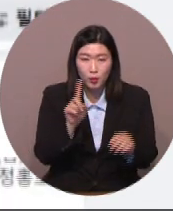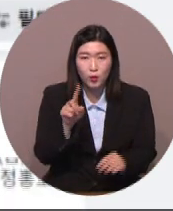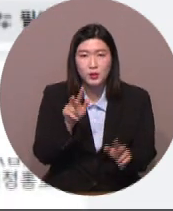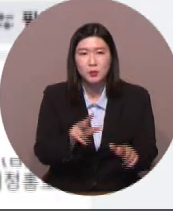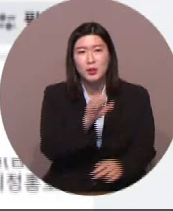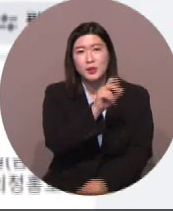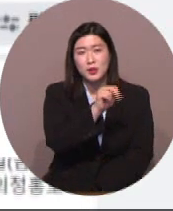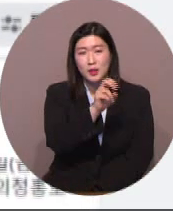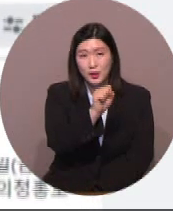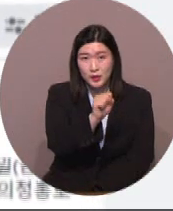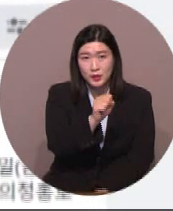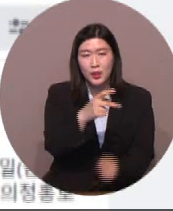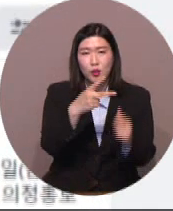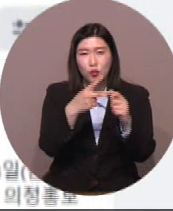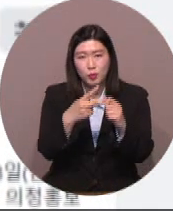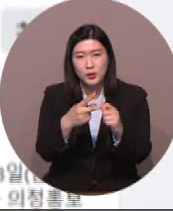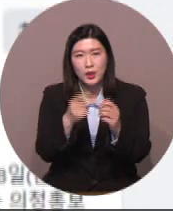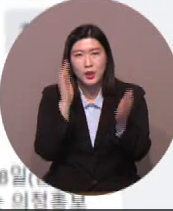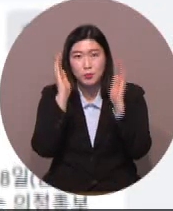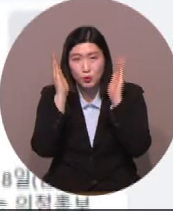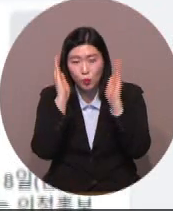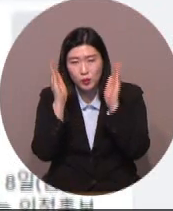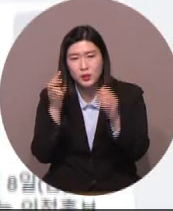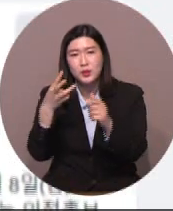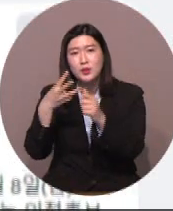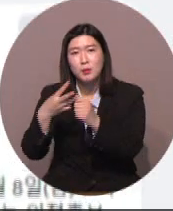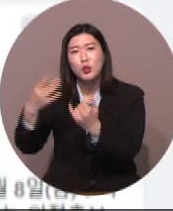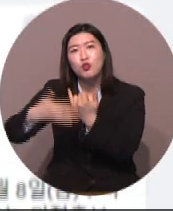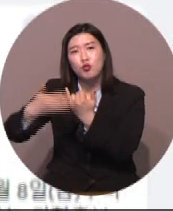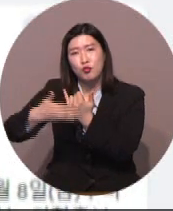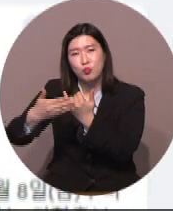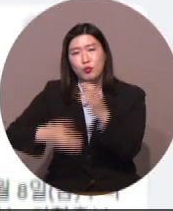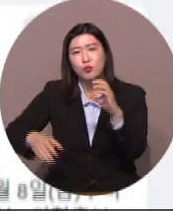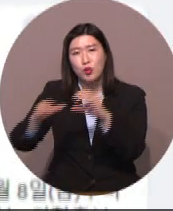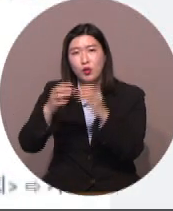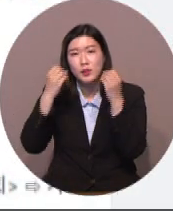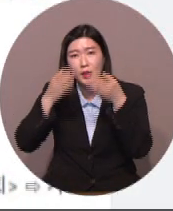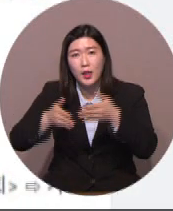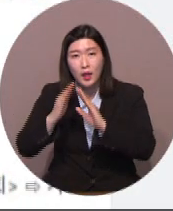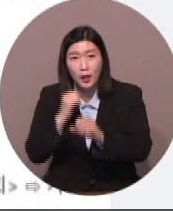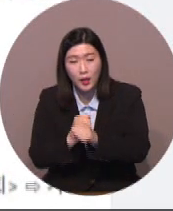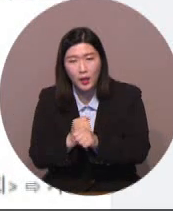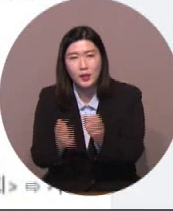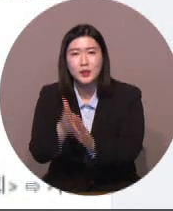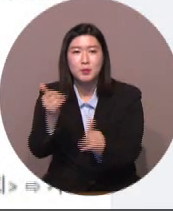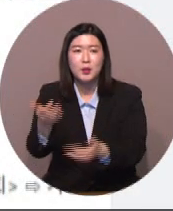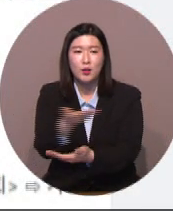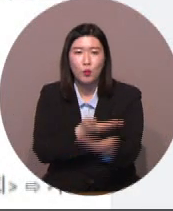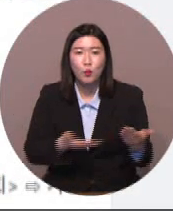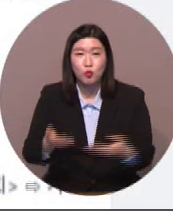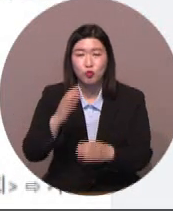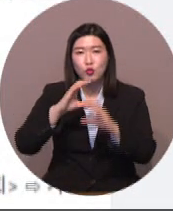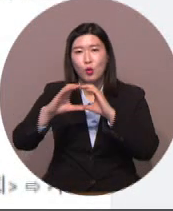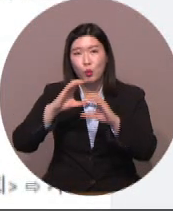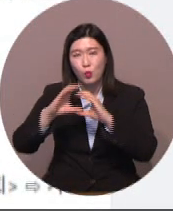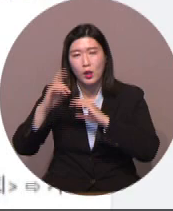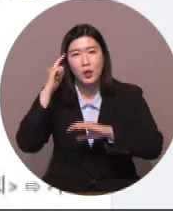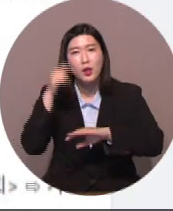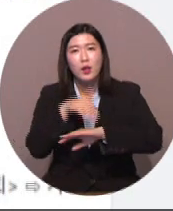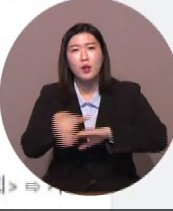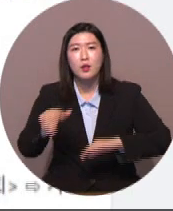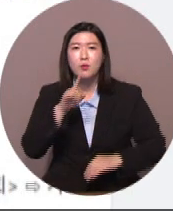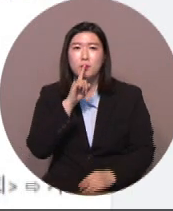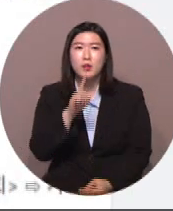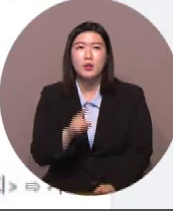sns 에 내일부터 블로그와 유튜브 를 추가 개설에 시민과 의상 방향 소통을 강화하는 온라인